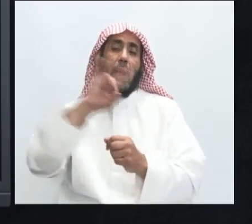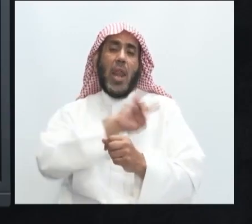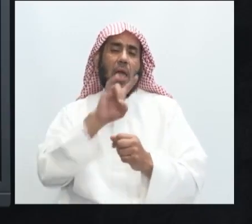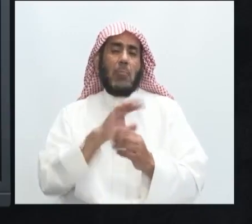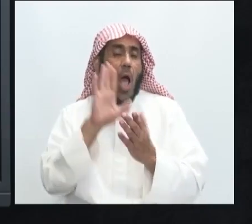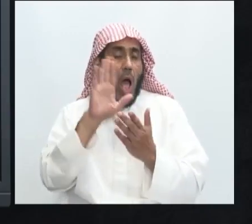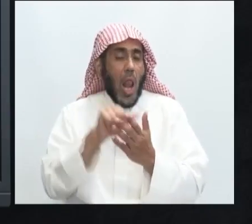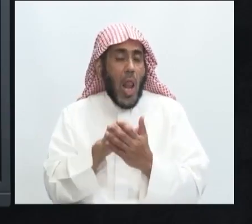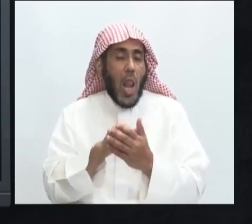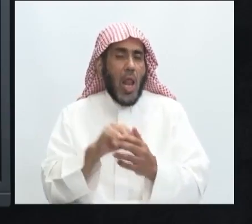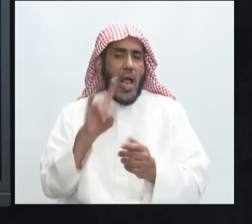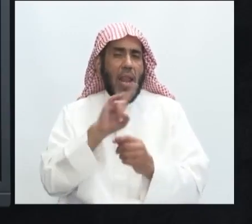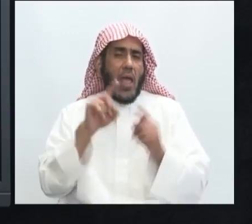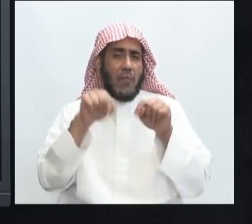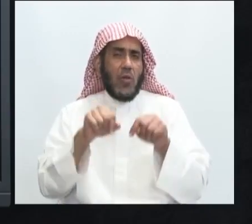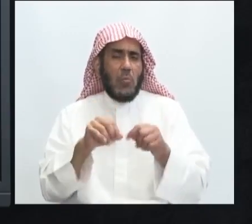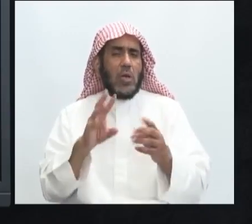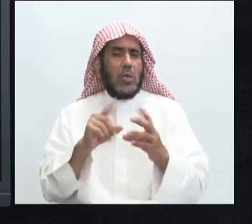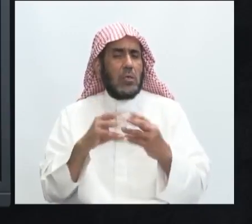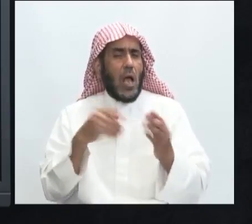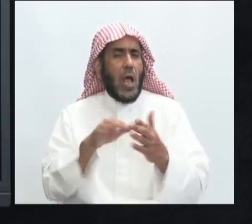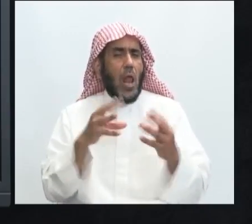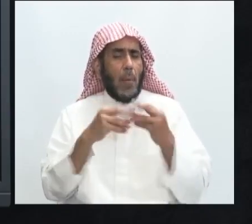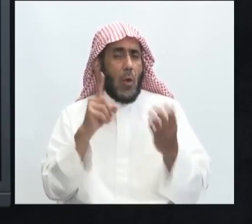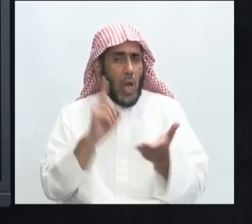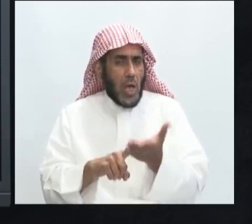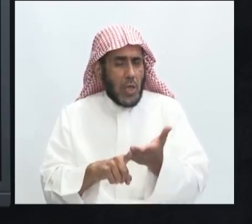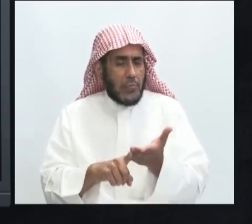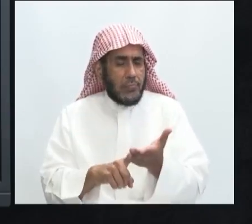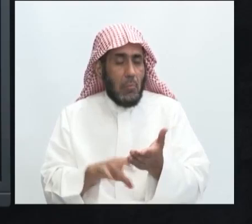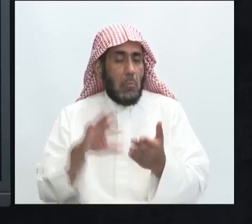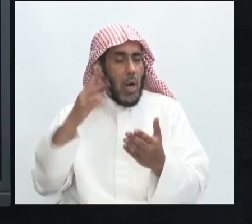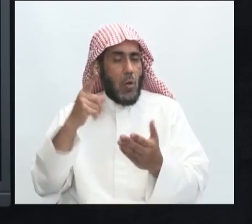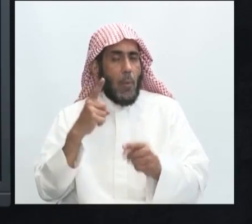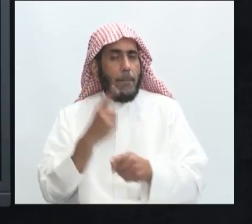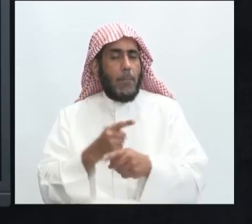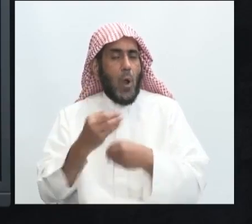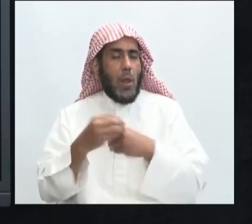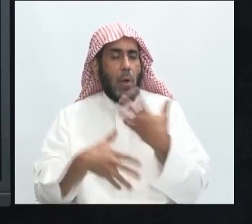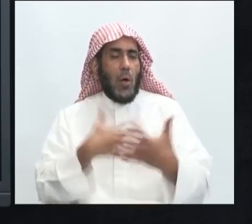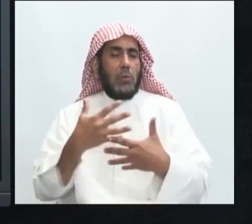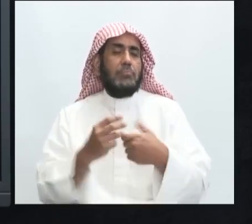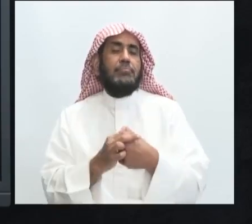هل النهي فيهما جاء على معناه الحقيقي ما رايكم